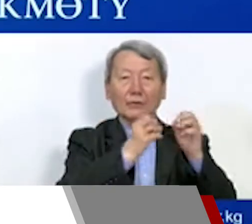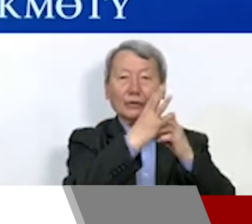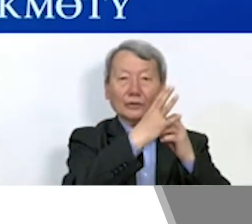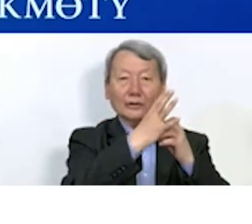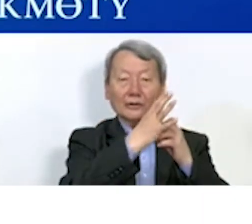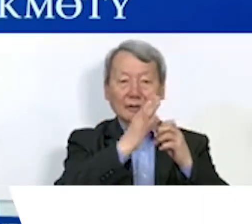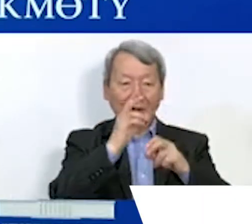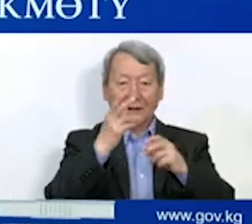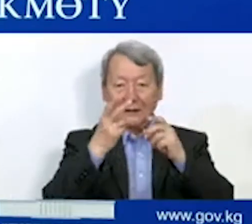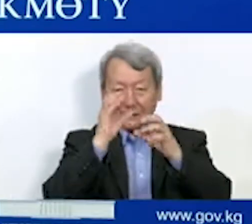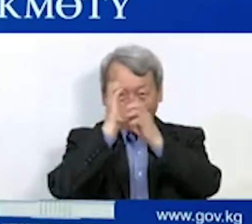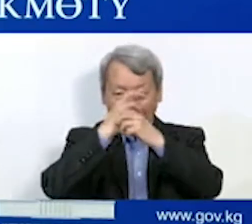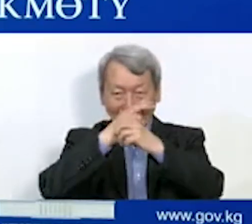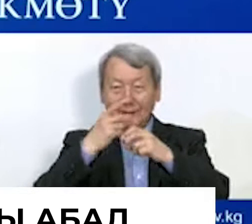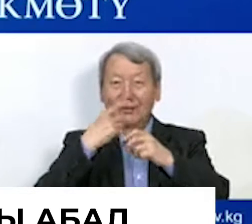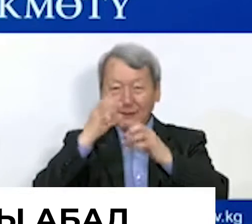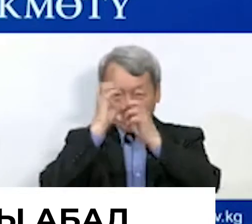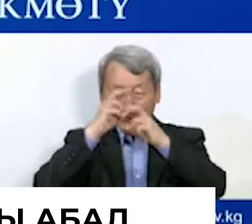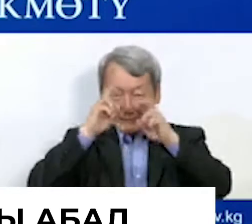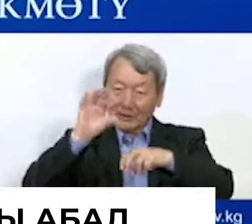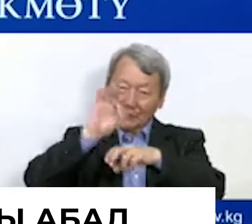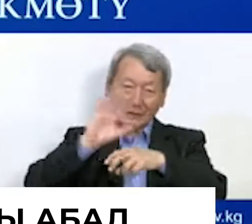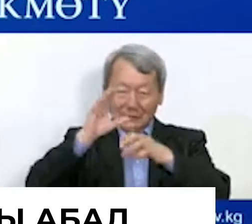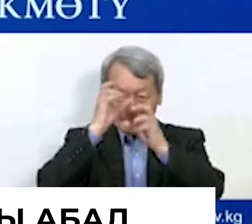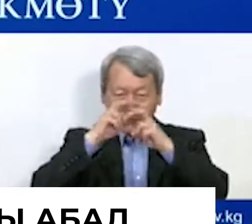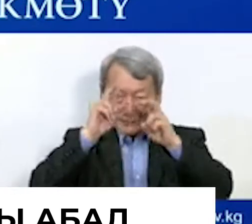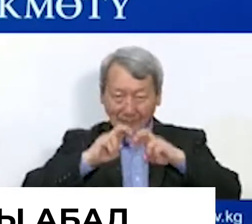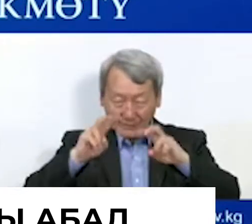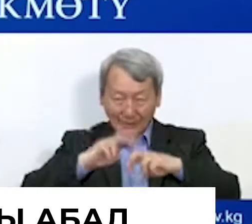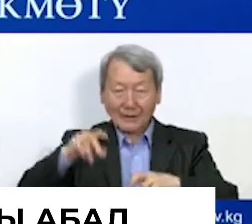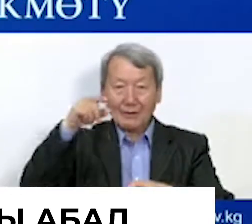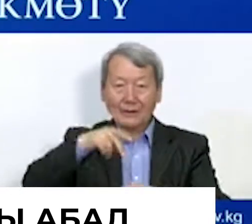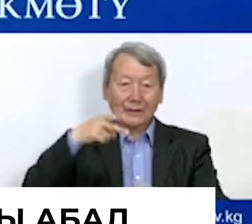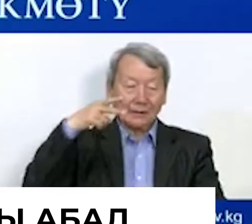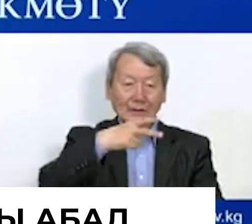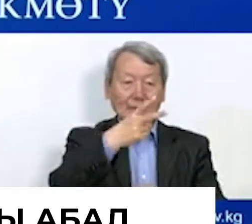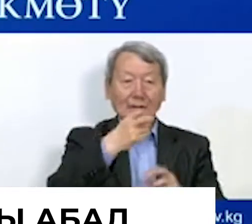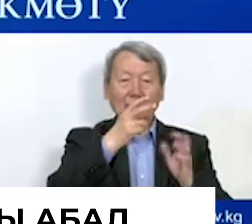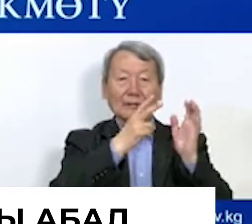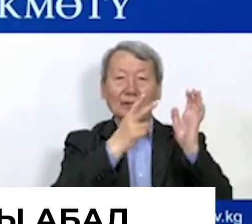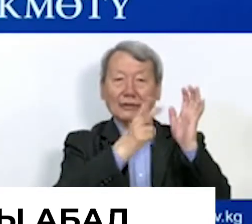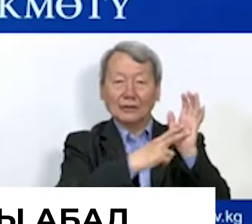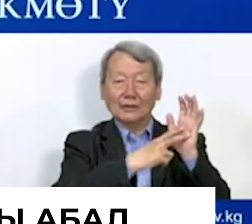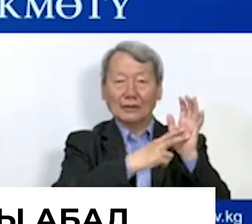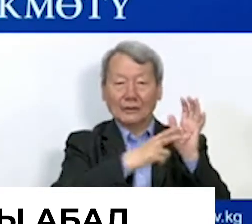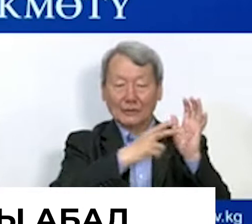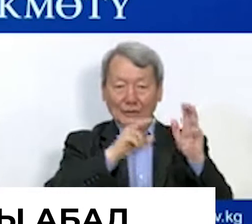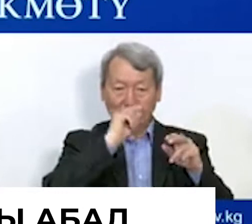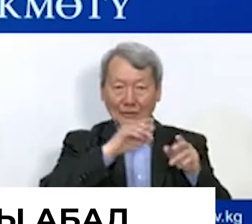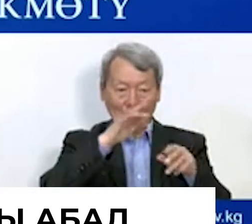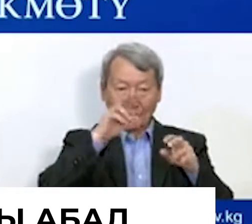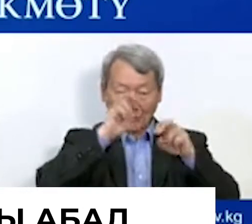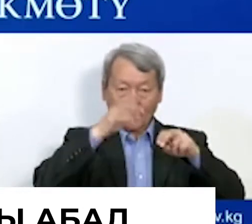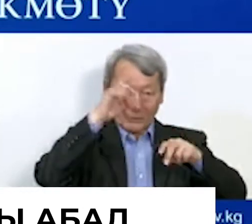2714 лабораториялык материал келип лабораторияларга түшкөн. Ошонун 2207 толугу менен